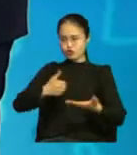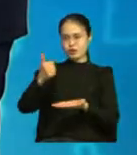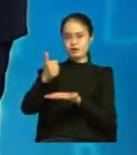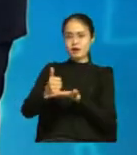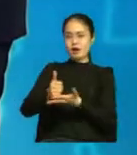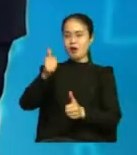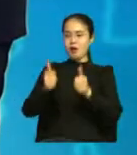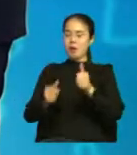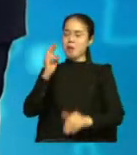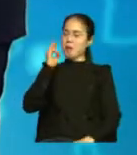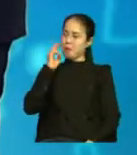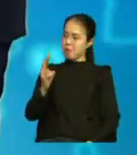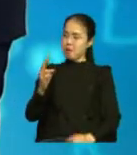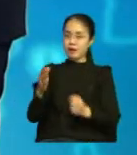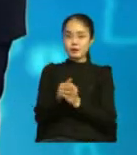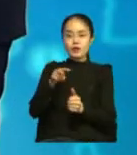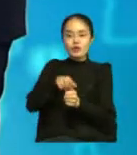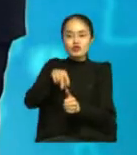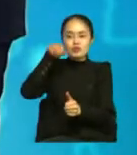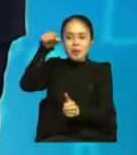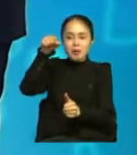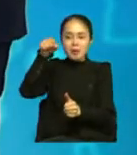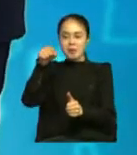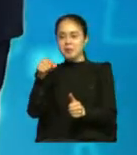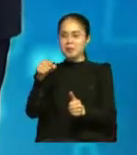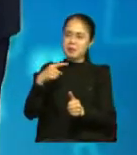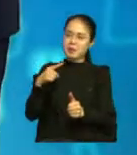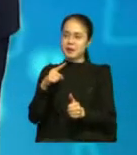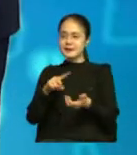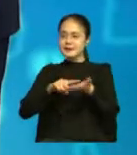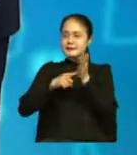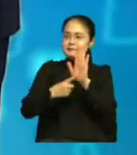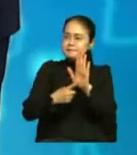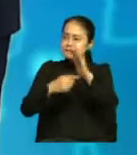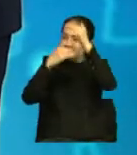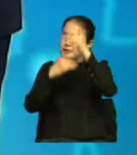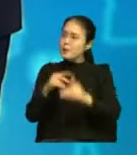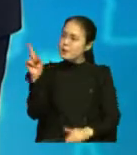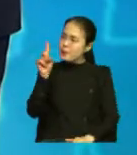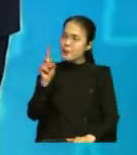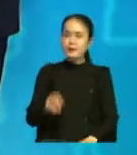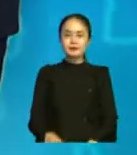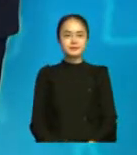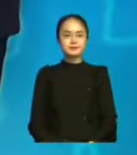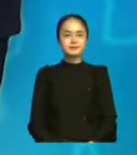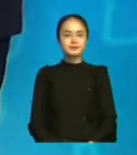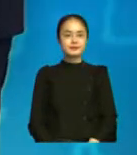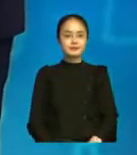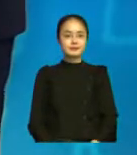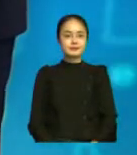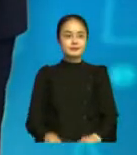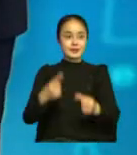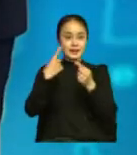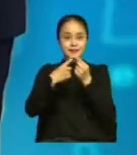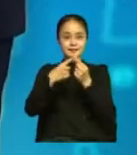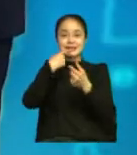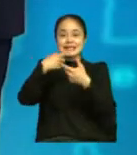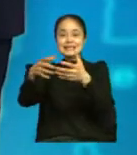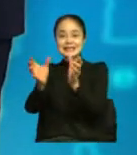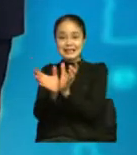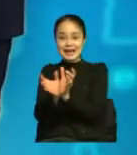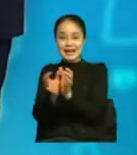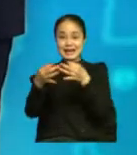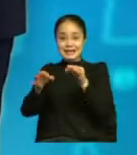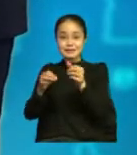만큼 후보들의 각오도 남다를 것 같습니다. 어떻습니까? 네, 먼저 3선에 도전하는 김영종 후보는 더불어민주당